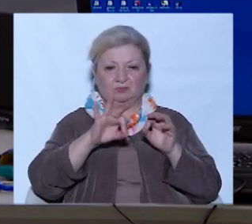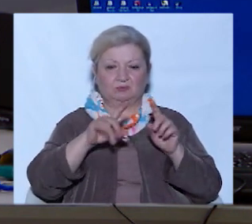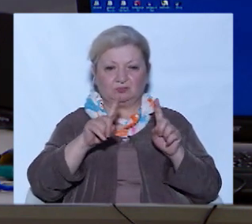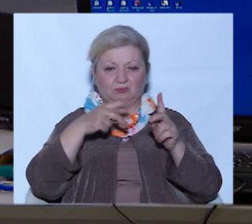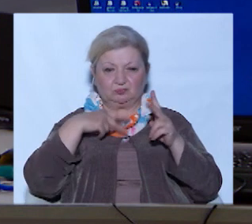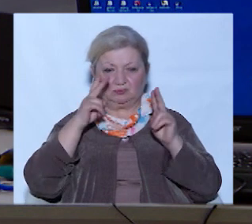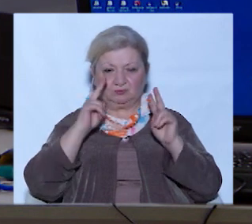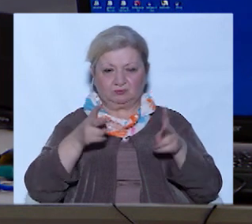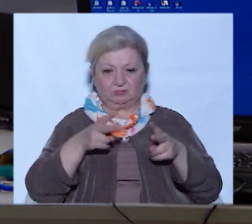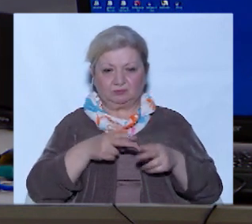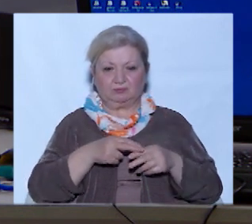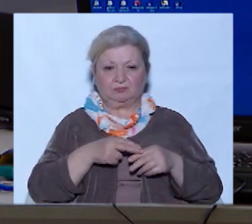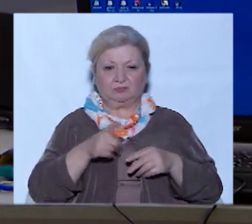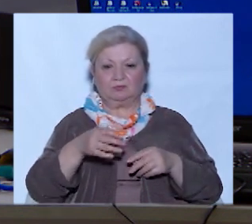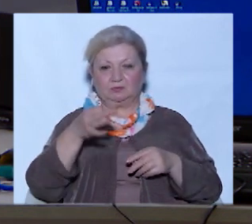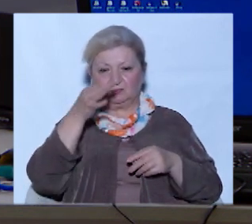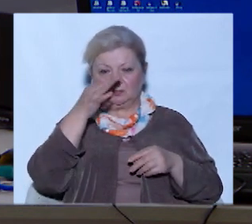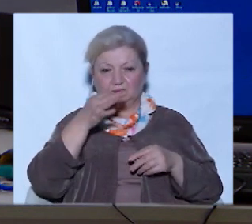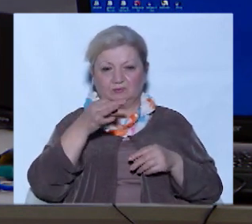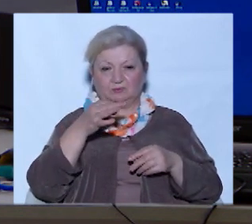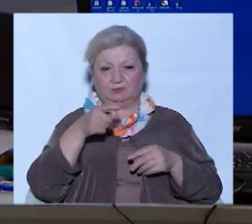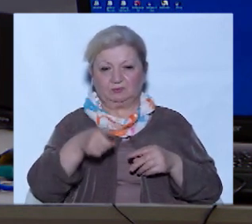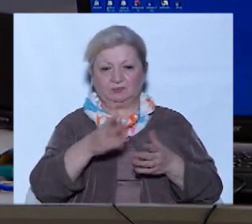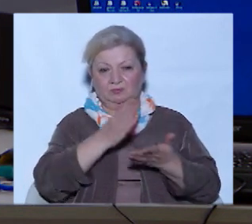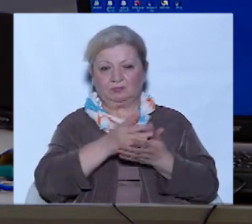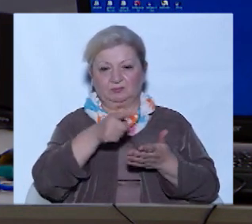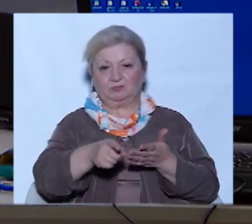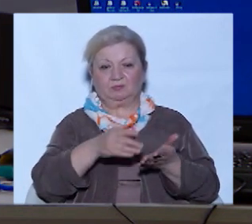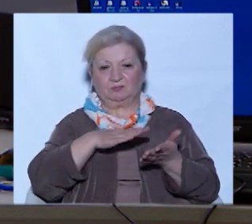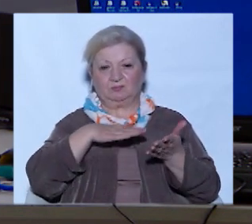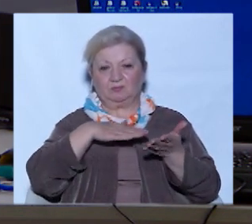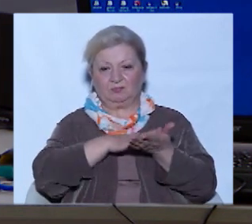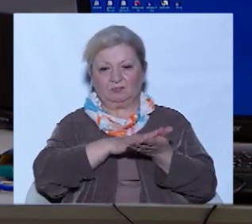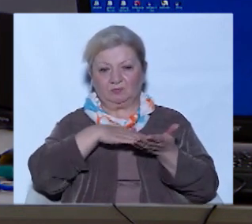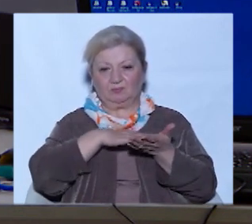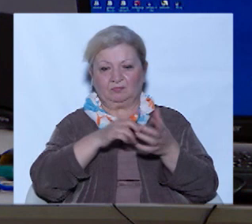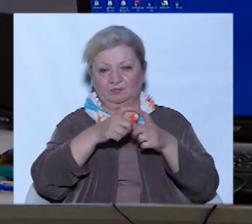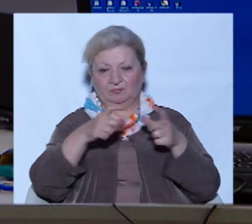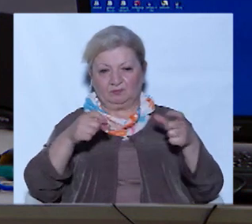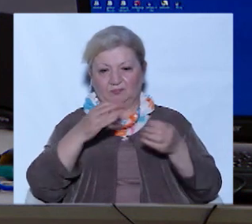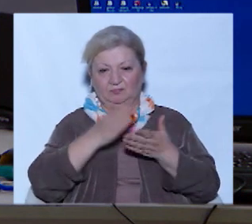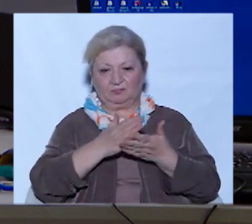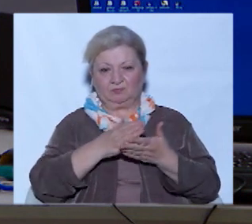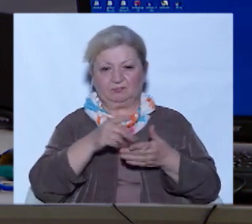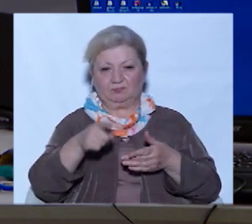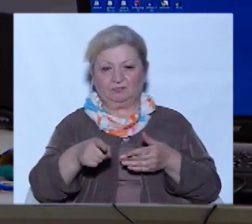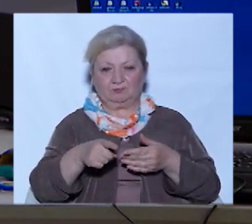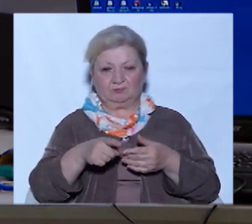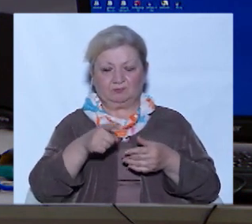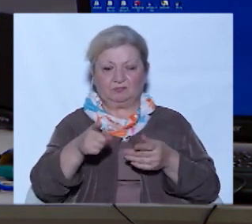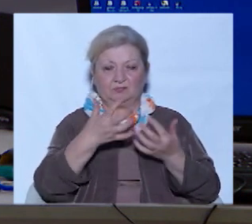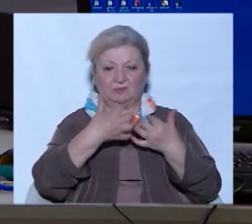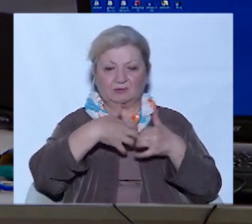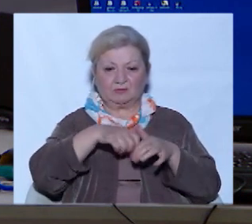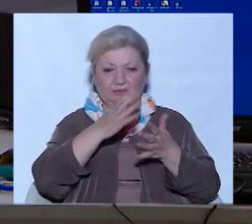საუბარი, ჯერ ჩვენ არ ვიცით. კიდევ ერთხელ შეგახსენებთ, რომ აგერ გვაქვს ბარათები, ეს ბარათები